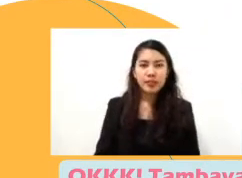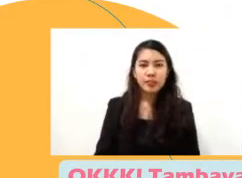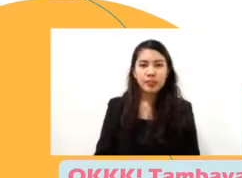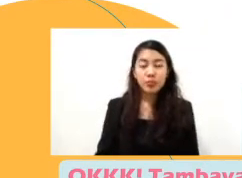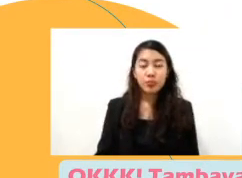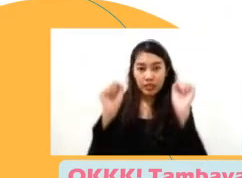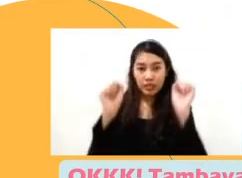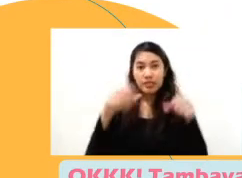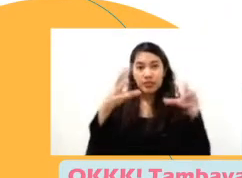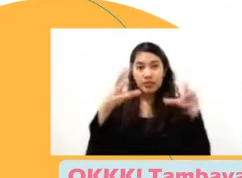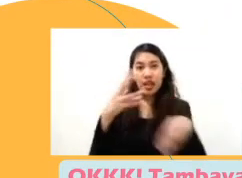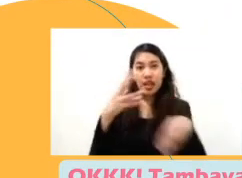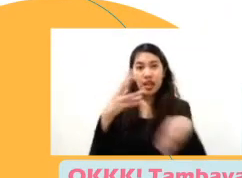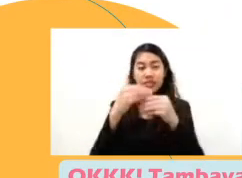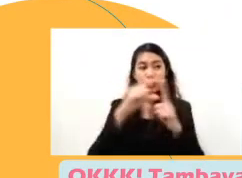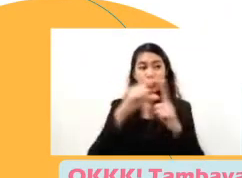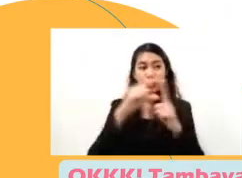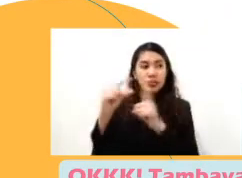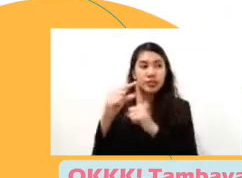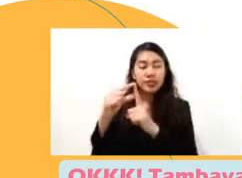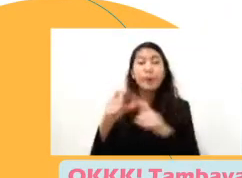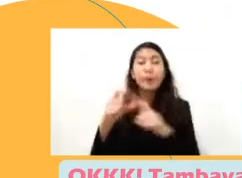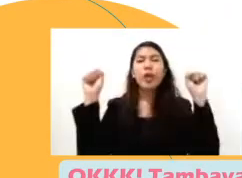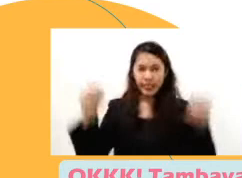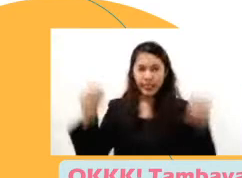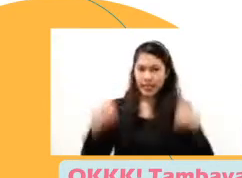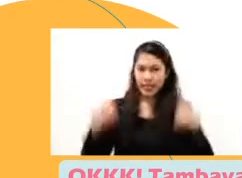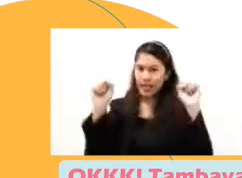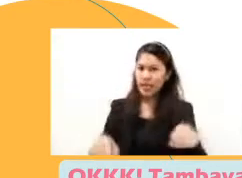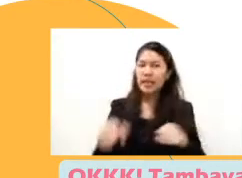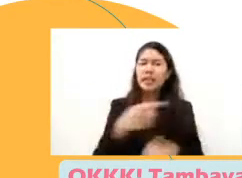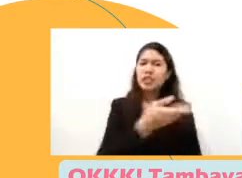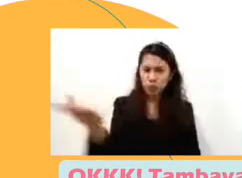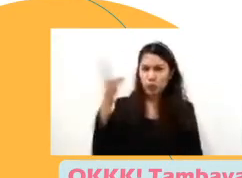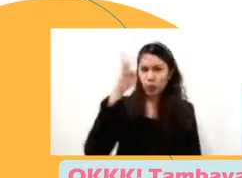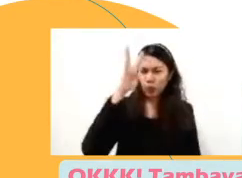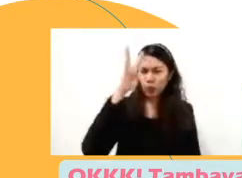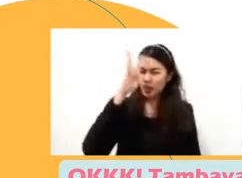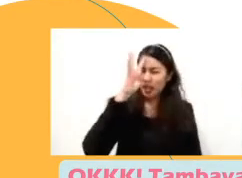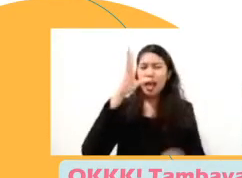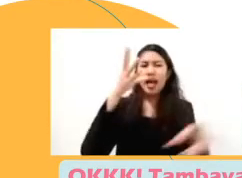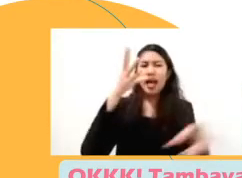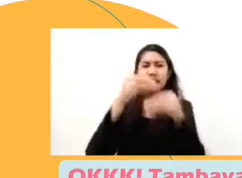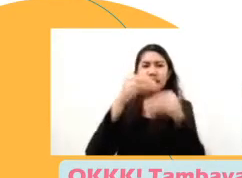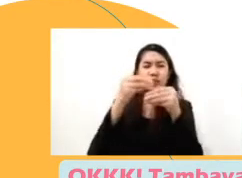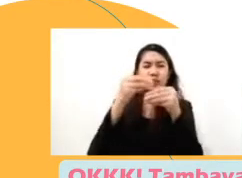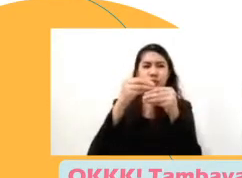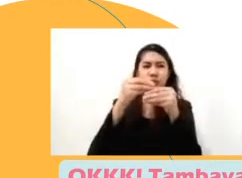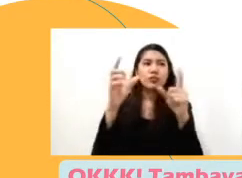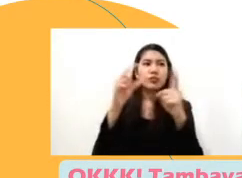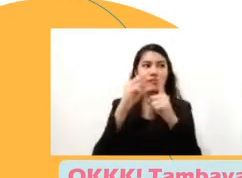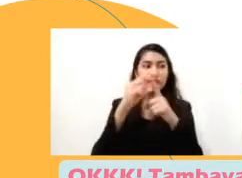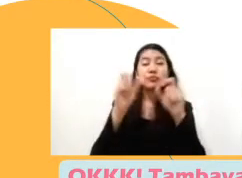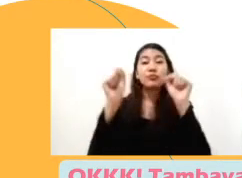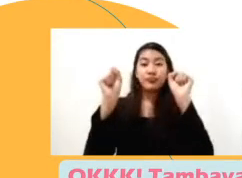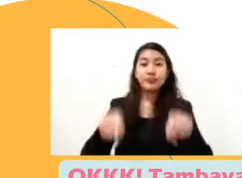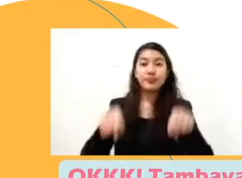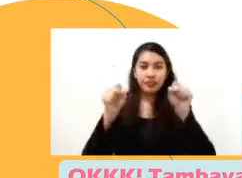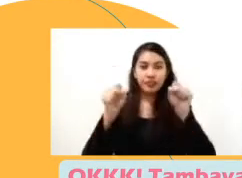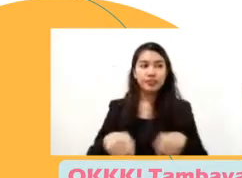bang dagdagan ng words? Pwede kayong magdagdag ng words. Gaya ng sabi ko, bangko lang siya.